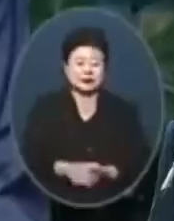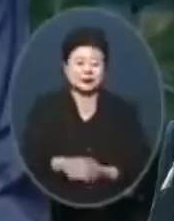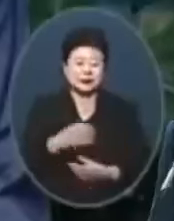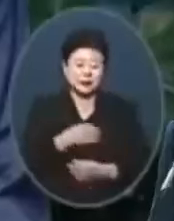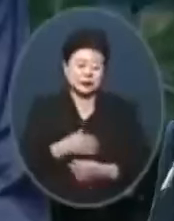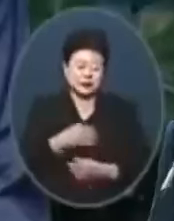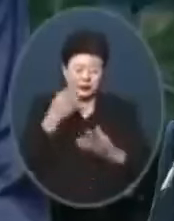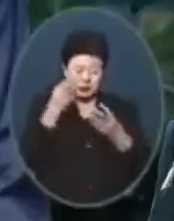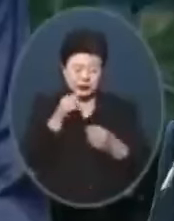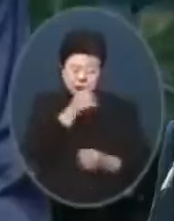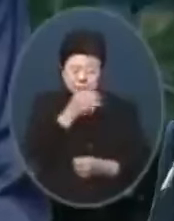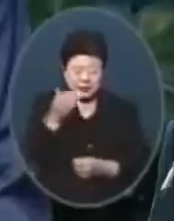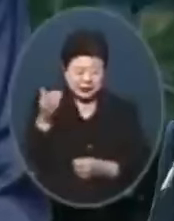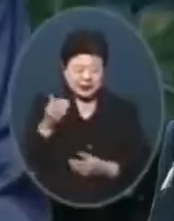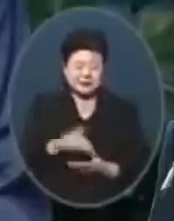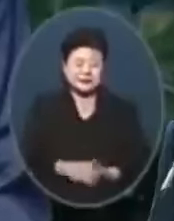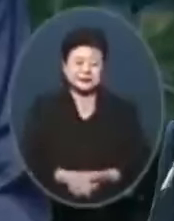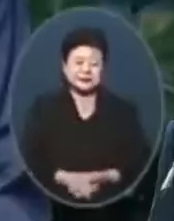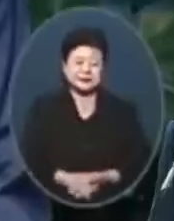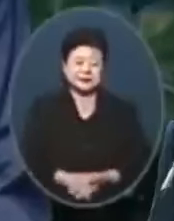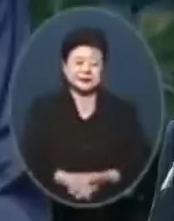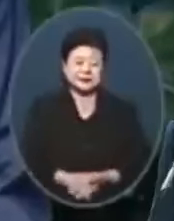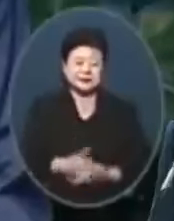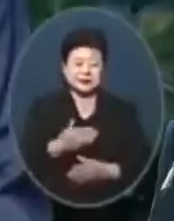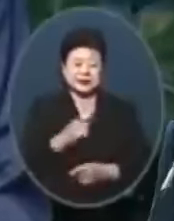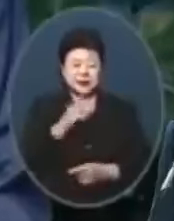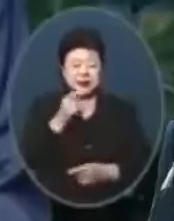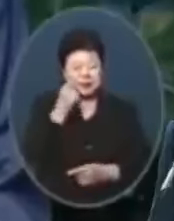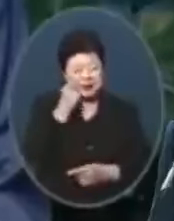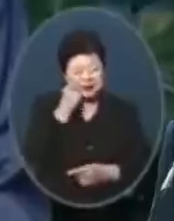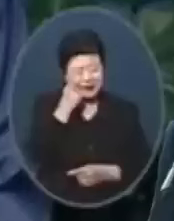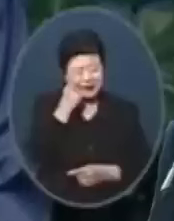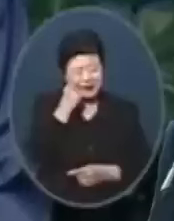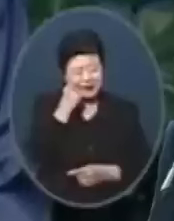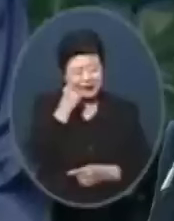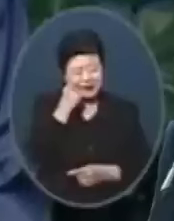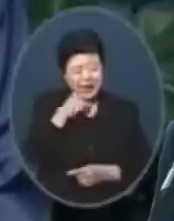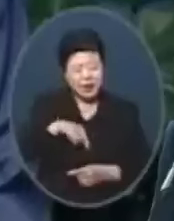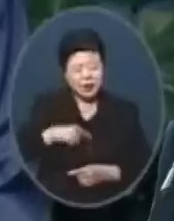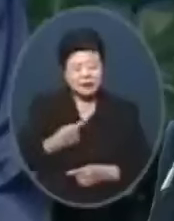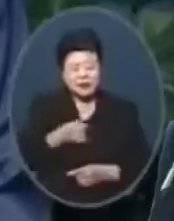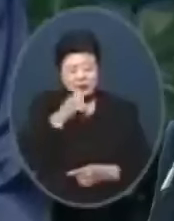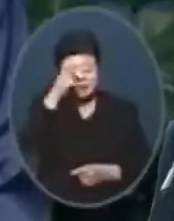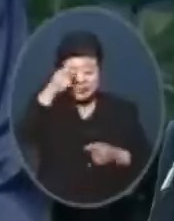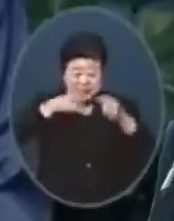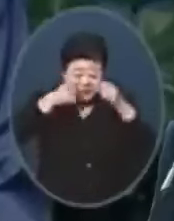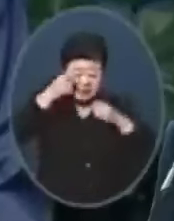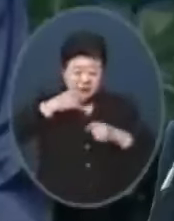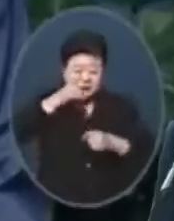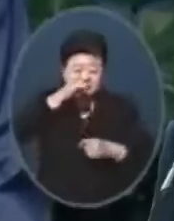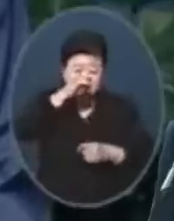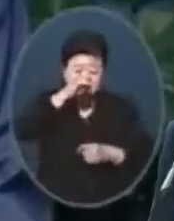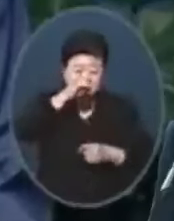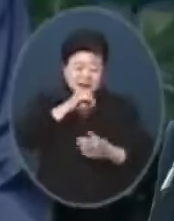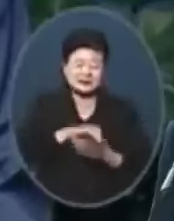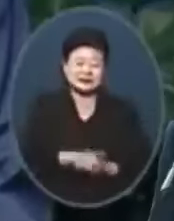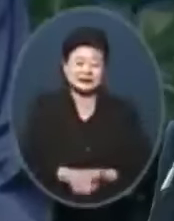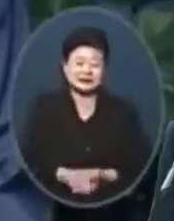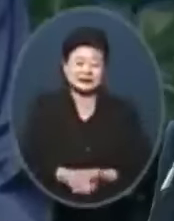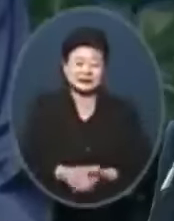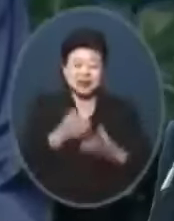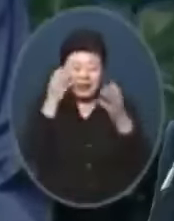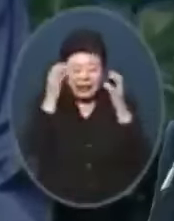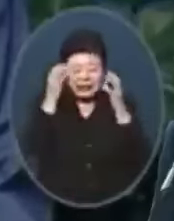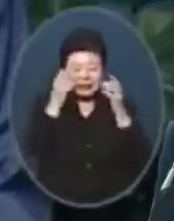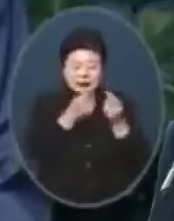괴롭고 고독스러울 때가 많이 있습니다. 남에게 말을 못해도 내 혼자 갖고 있는 슬픔이 있어